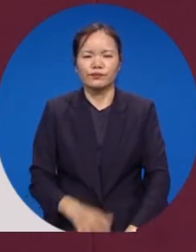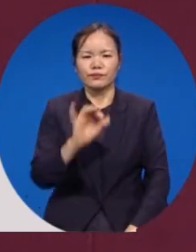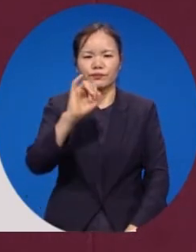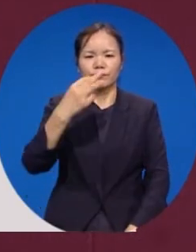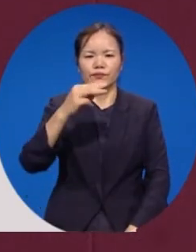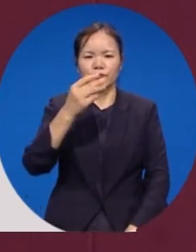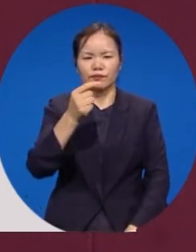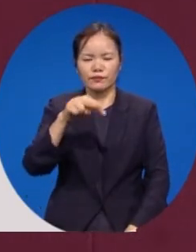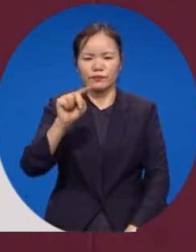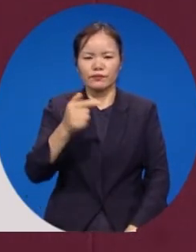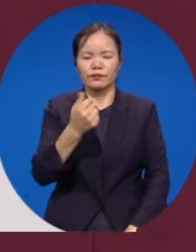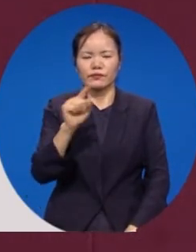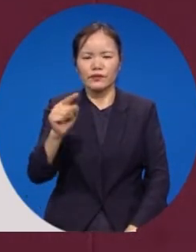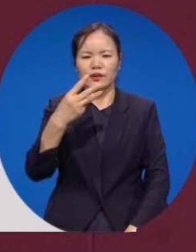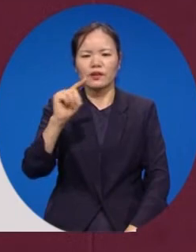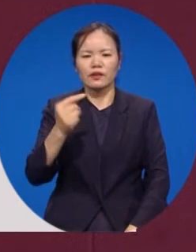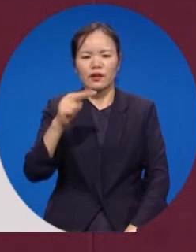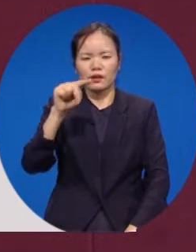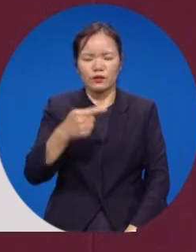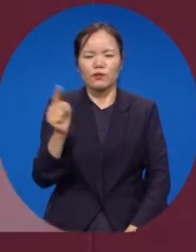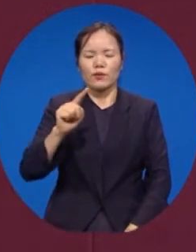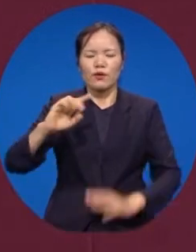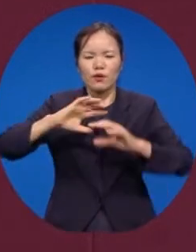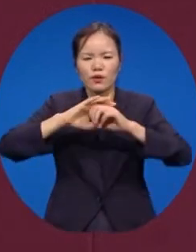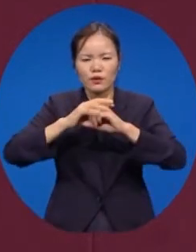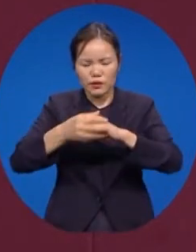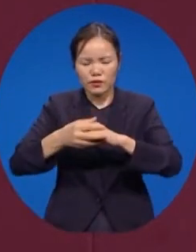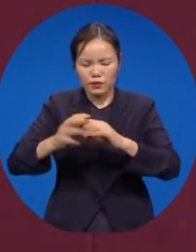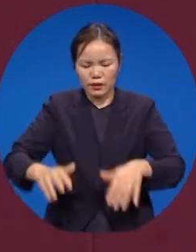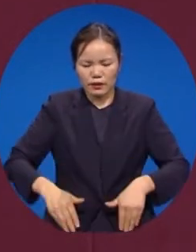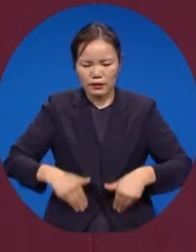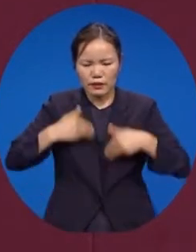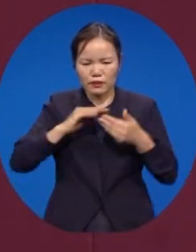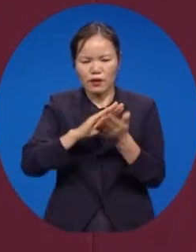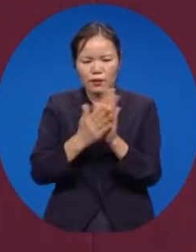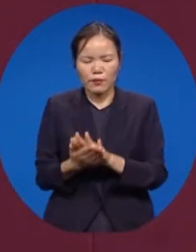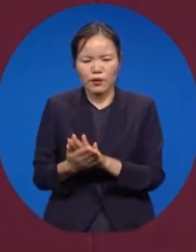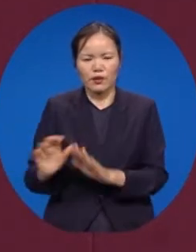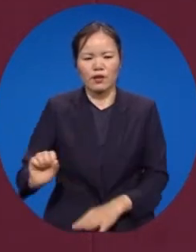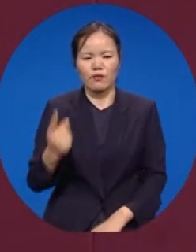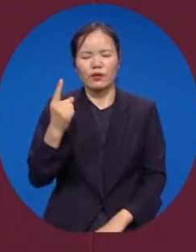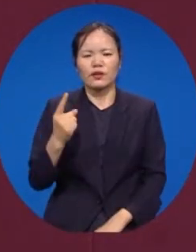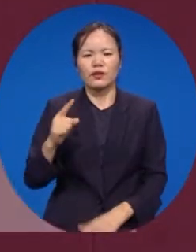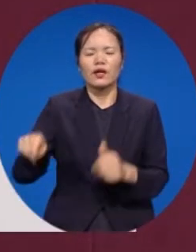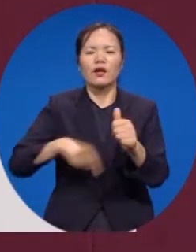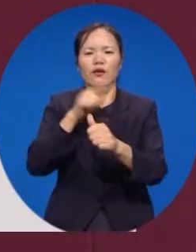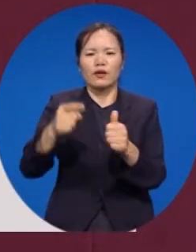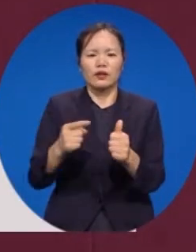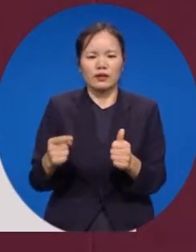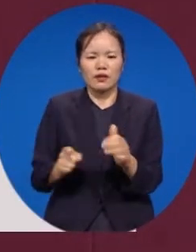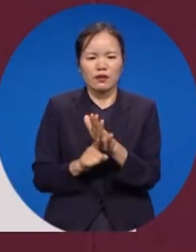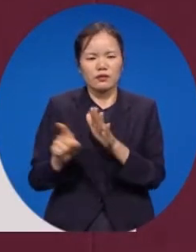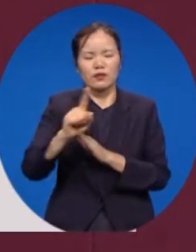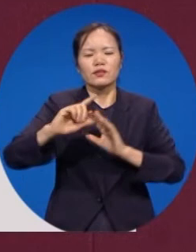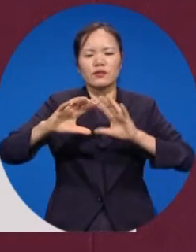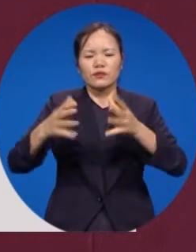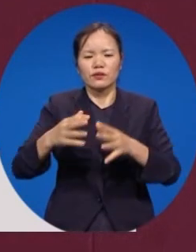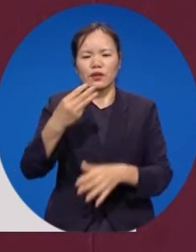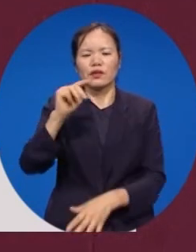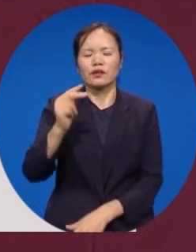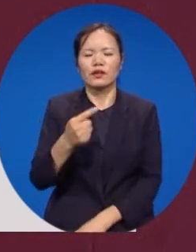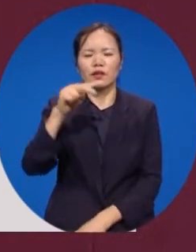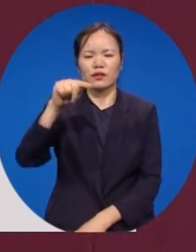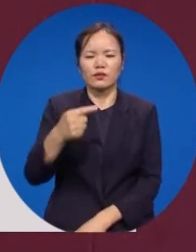이산화탄소 배출은 지구 온난화의 가장 큰 주범입니다. 환경 선진국들은 탄소 배출을 줄이기